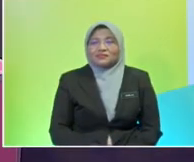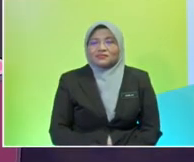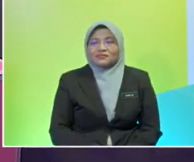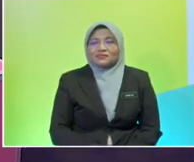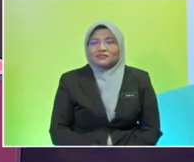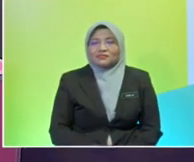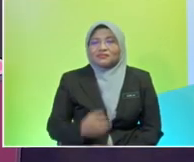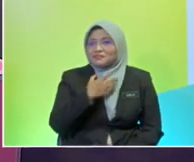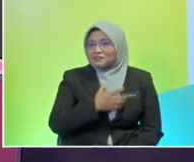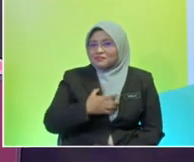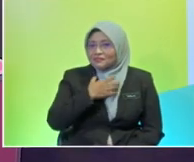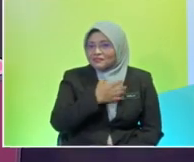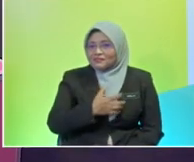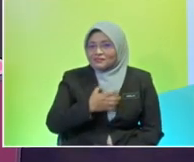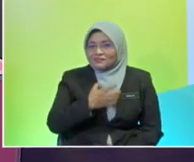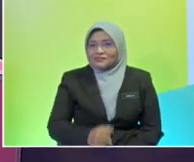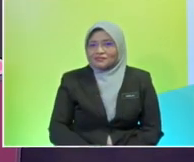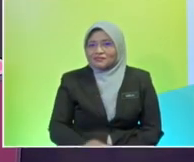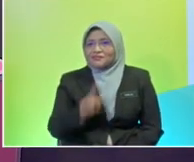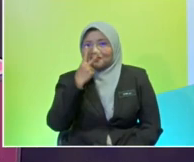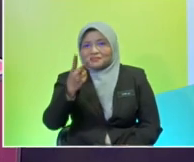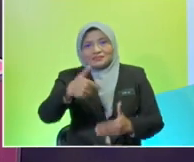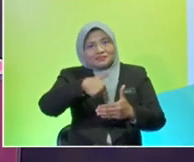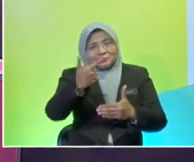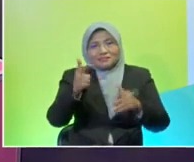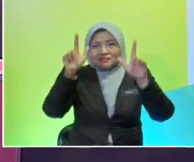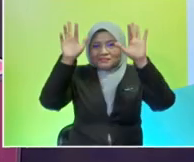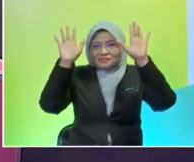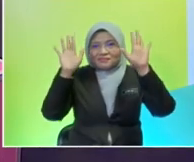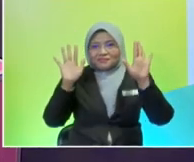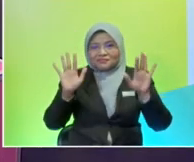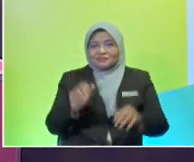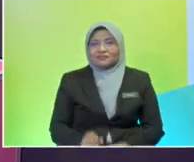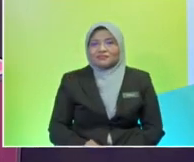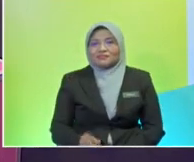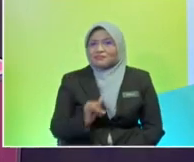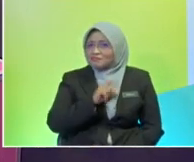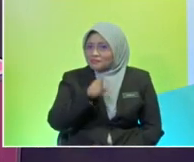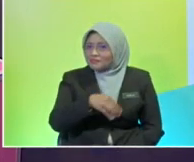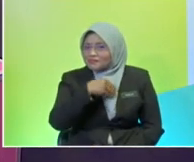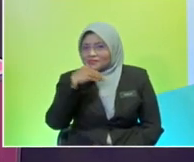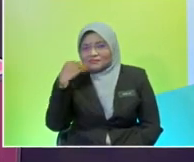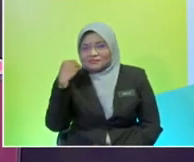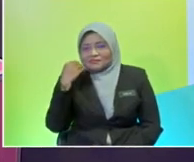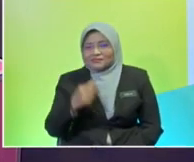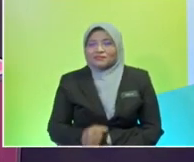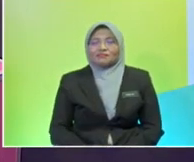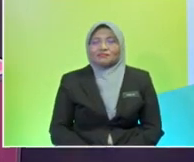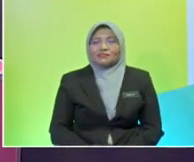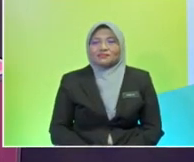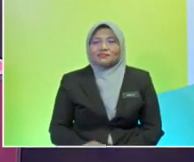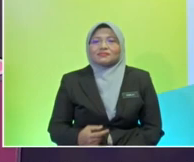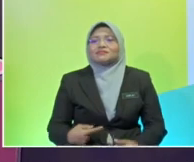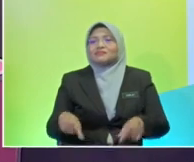wasononya lama dekat lu ada hujan kecilku eh saya enggak kena balik lecek ku kebetulan kelas kita pun telah tiba di